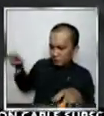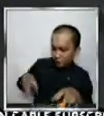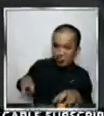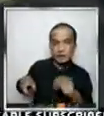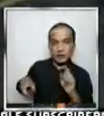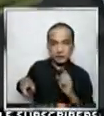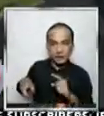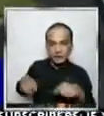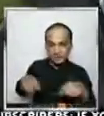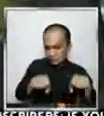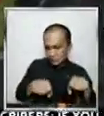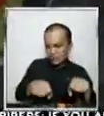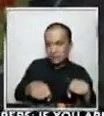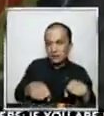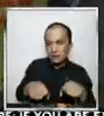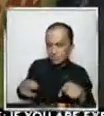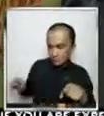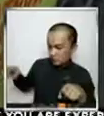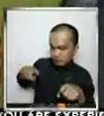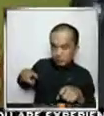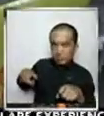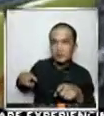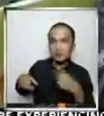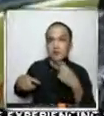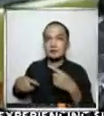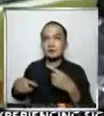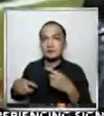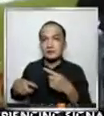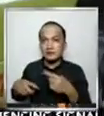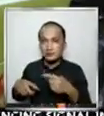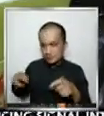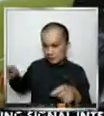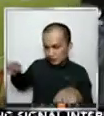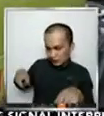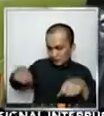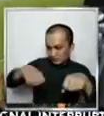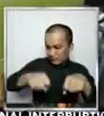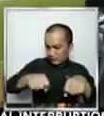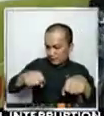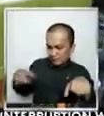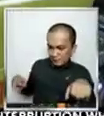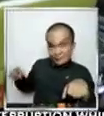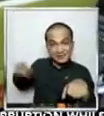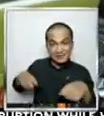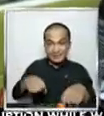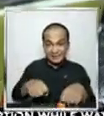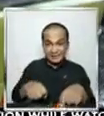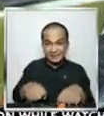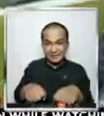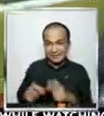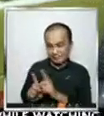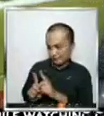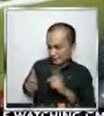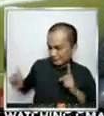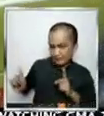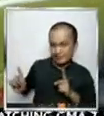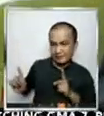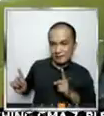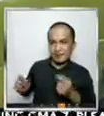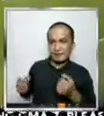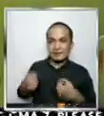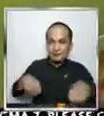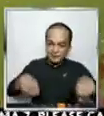dapat nandito ka sa gilid na ito na bahagi nga ng tricycle para malayo ka daw doon sa driver. Ngunit